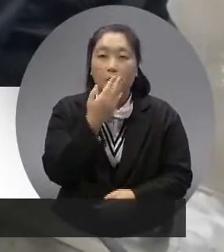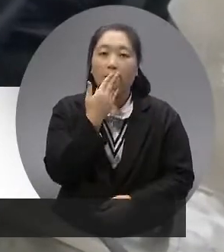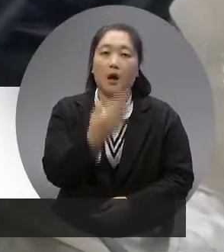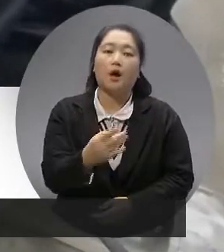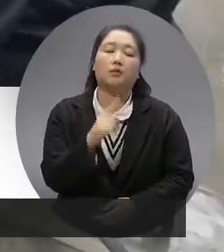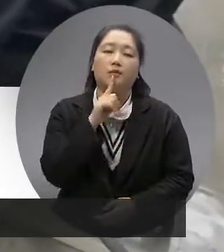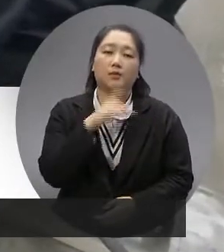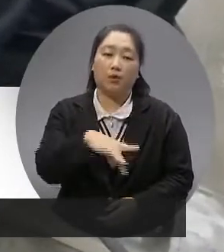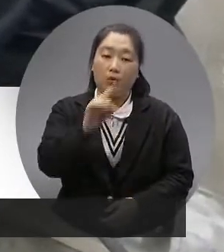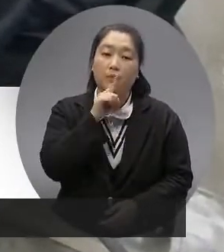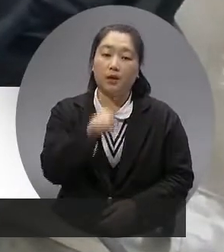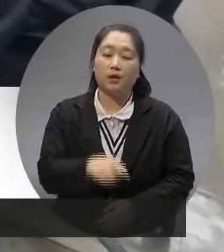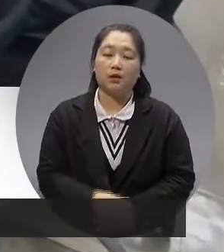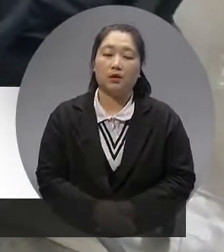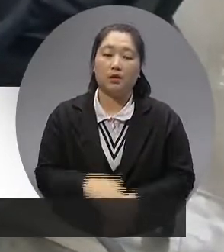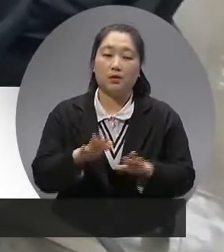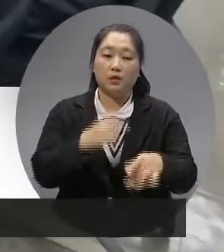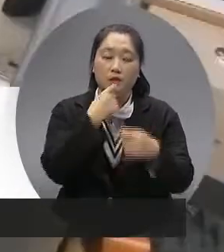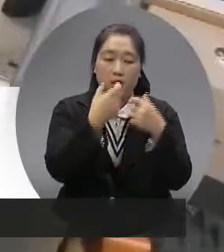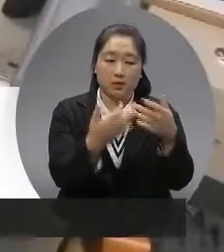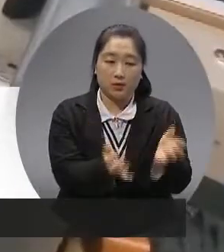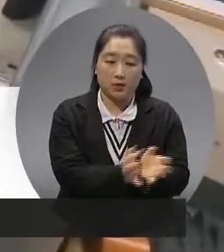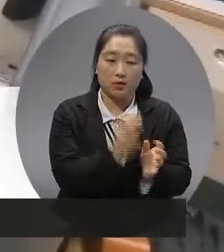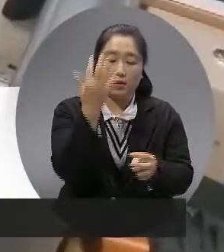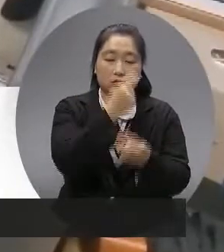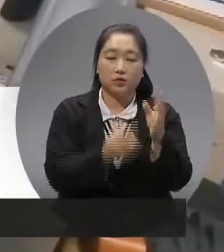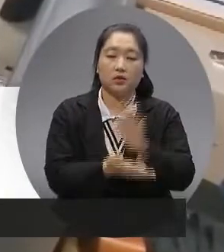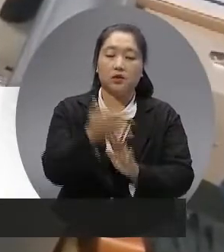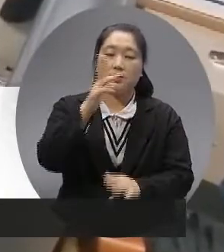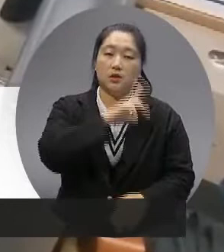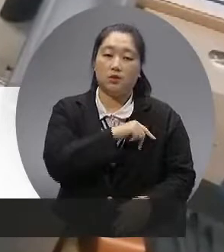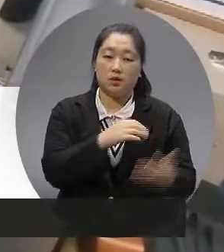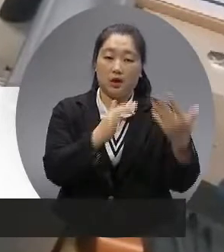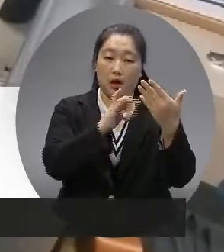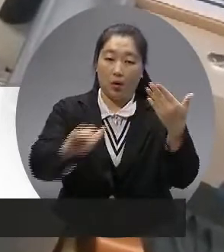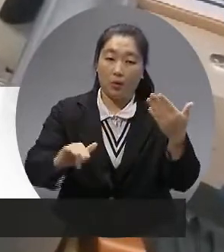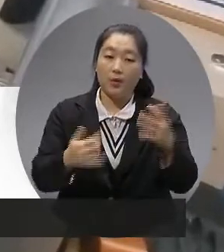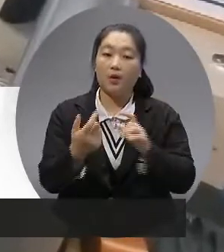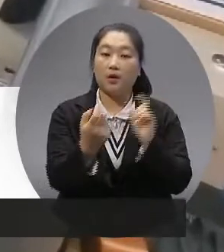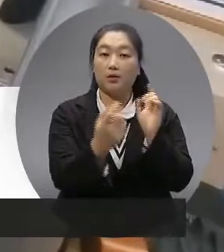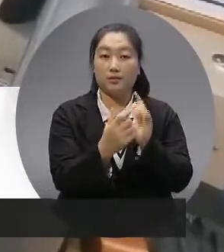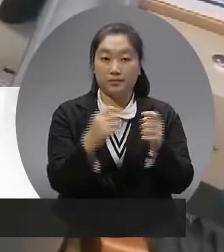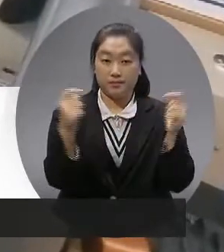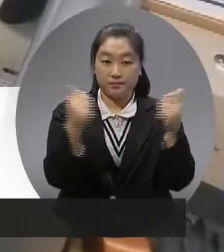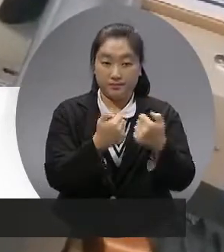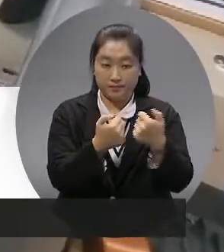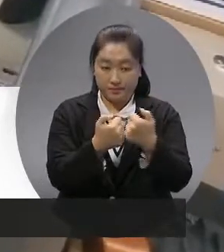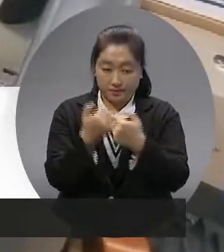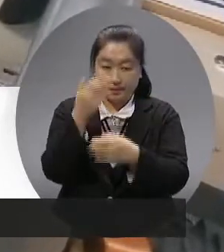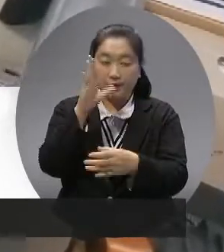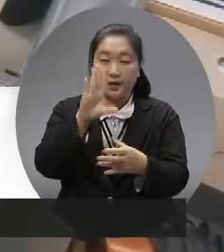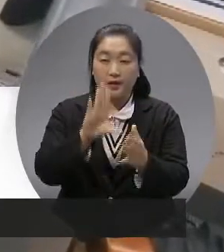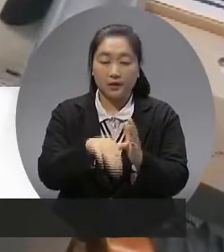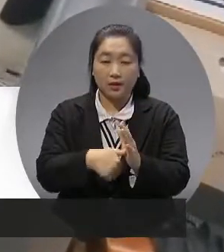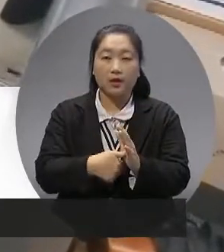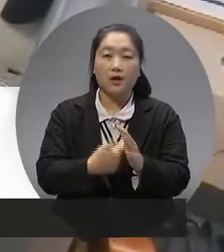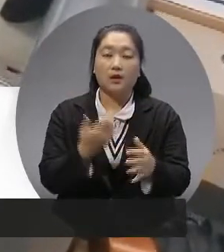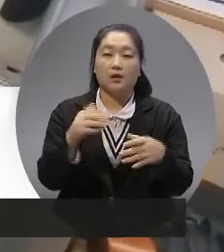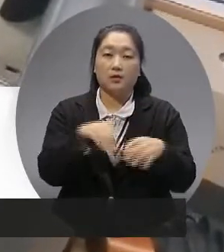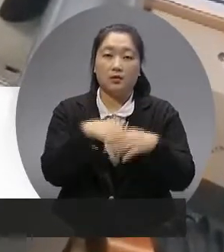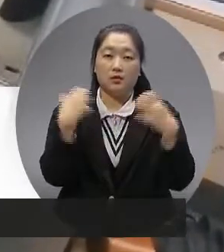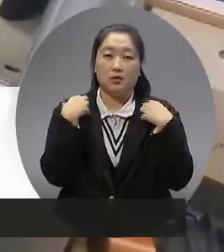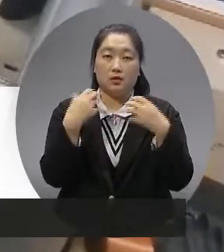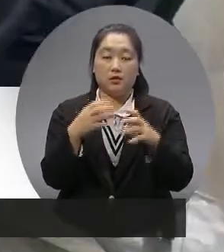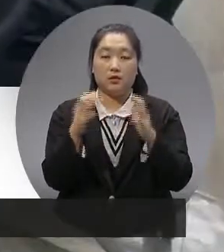언급했습니다. 오늘 더불어민주당 소속 청주시 의원 9명과의 면담 자리에서 문화재청 관계자는 청주시가